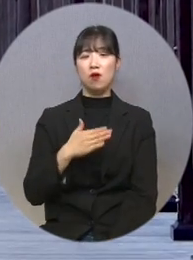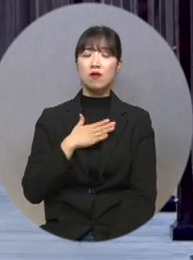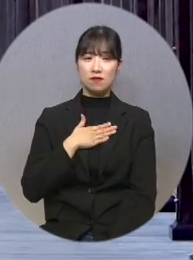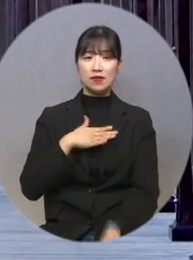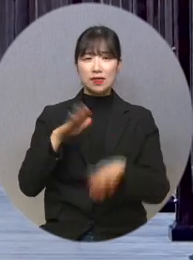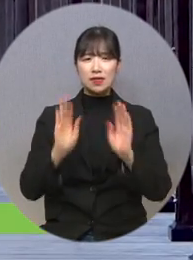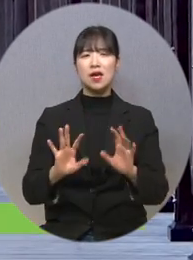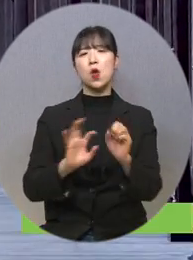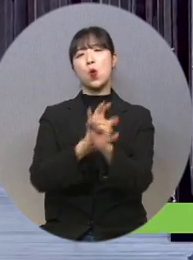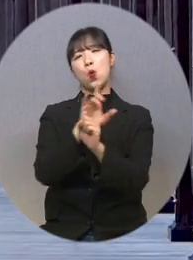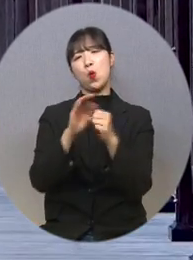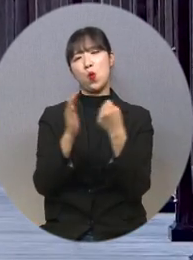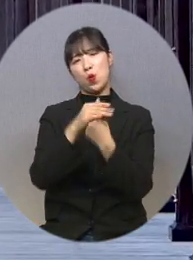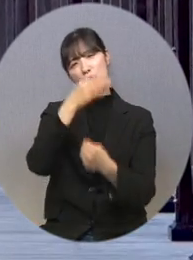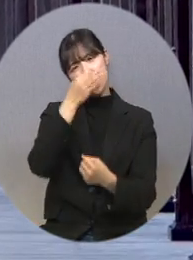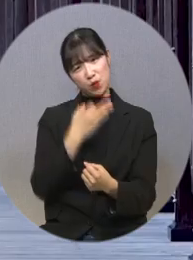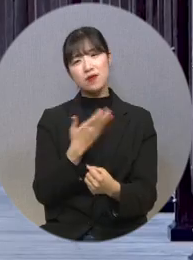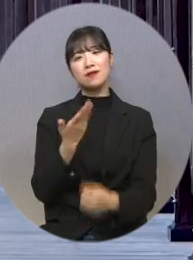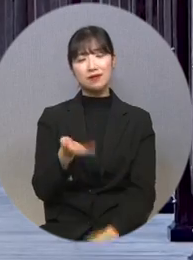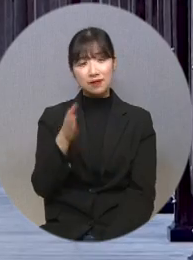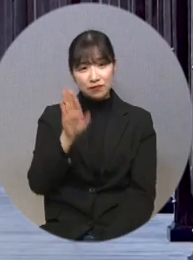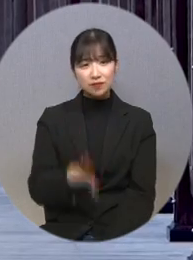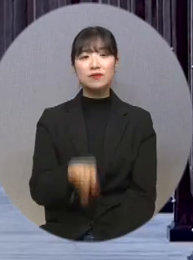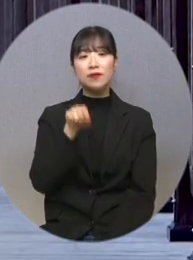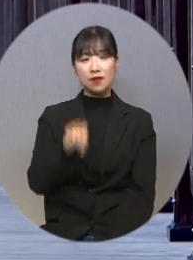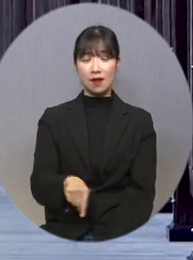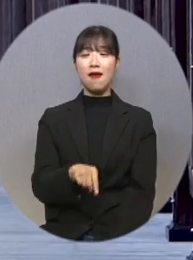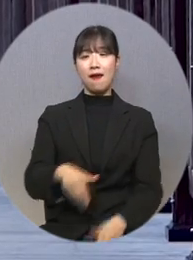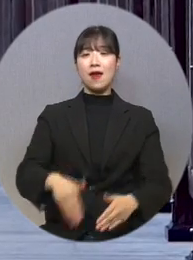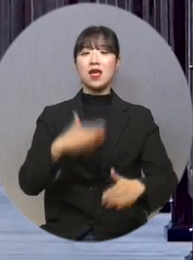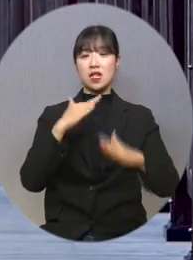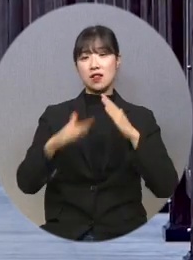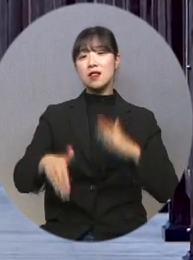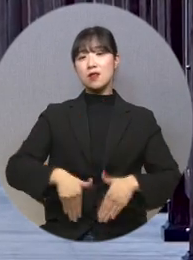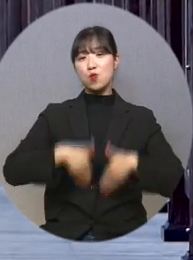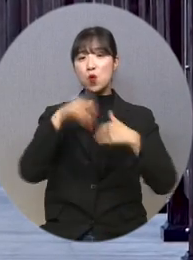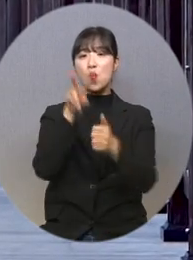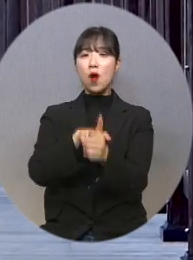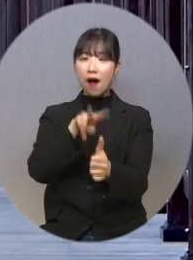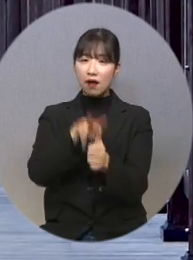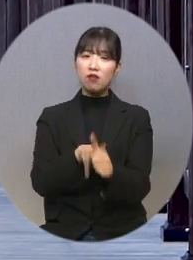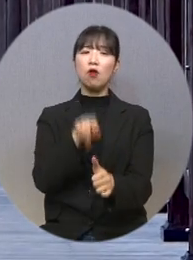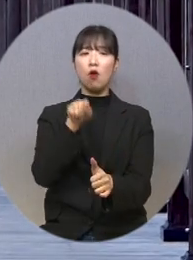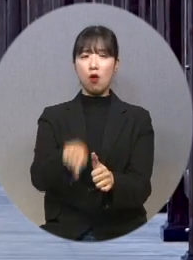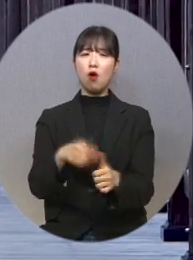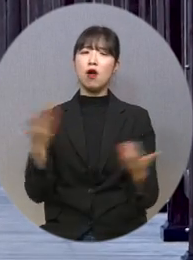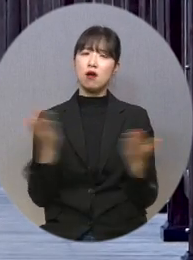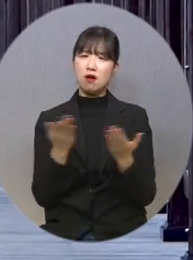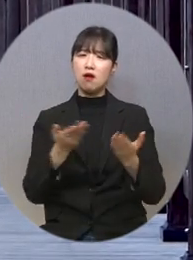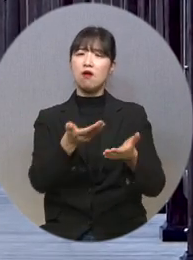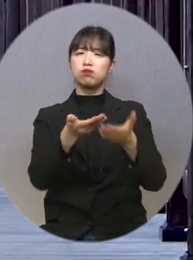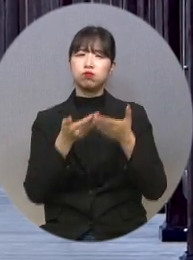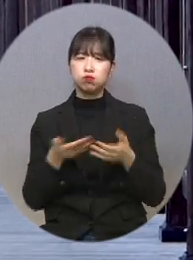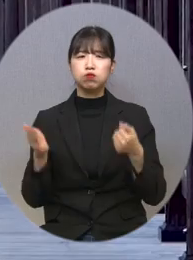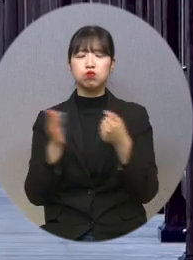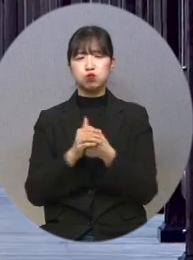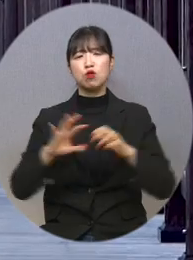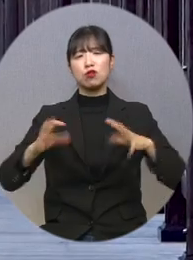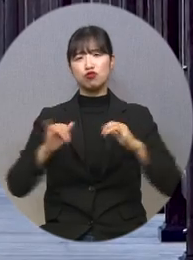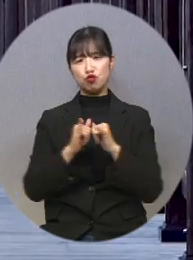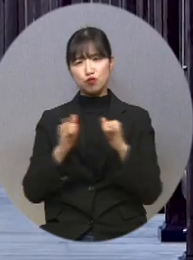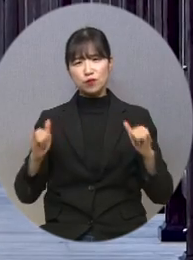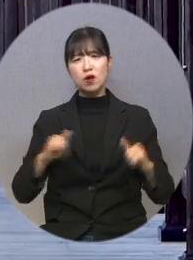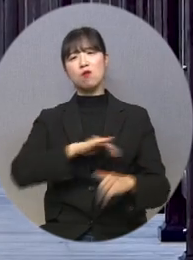야. 코로나로 힘드시잖아요. 근데 남도장터가 진짜 이런 데서 해주시는 것만 해도 우리 모든